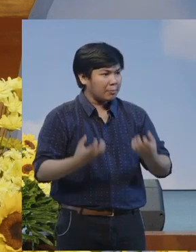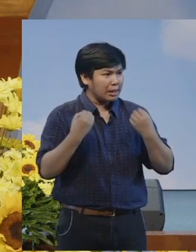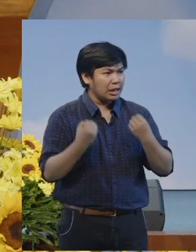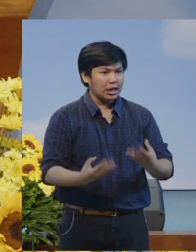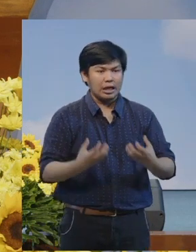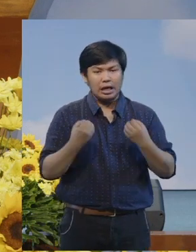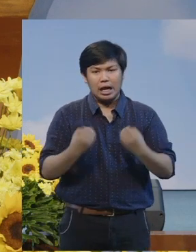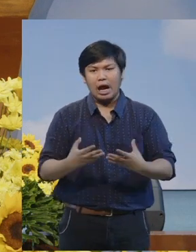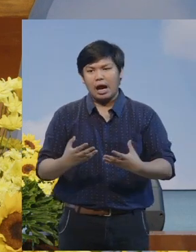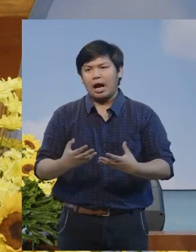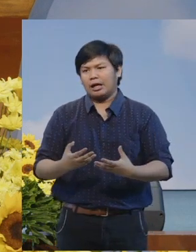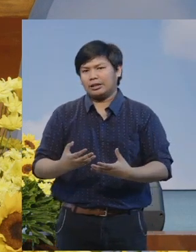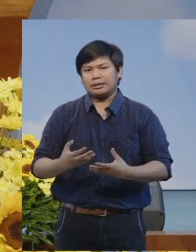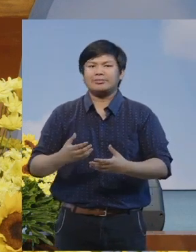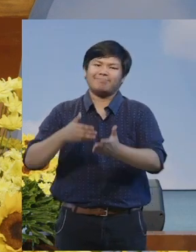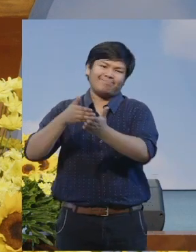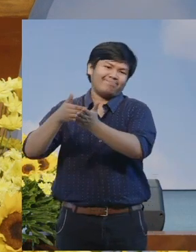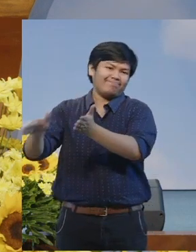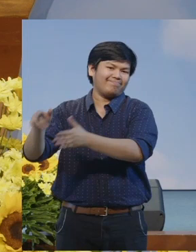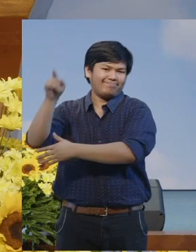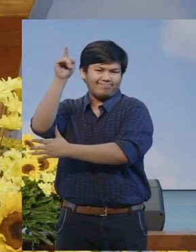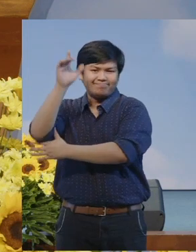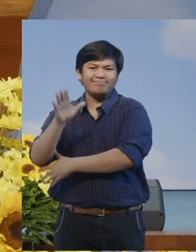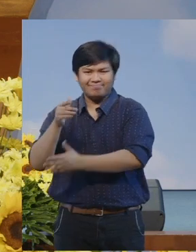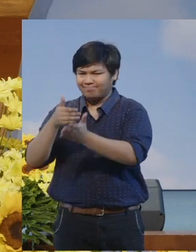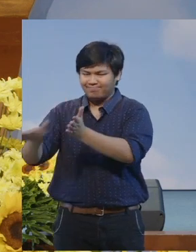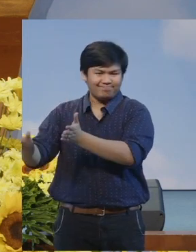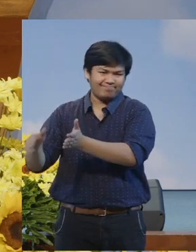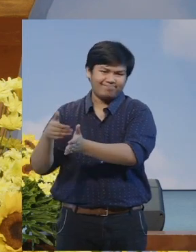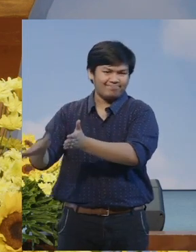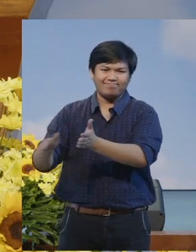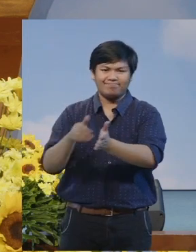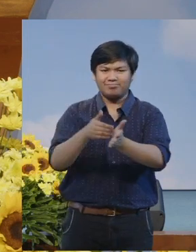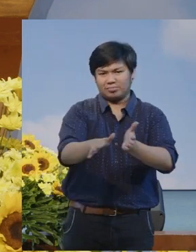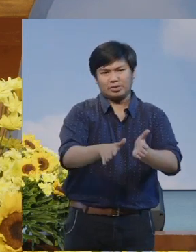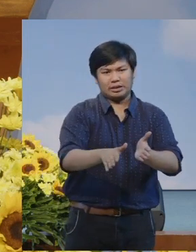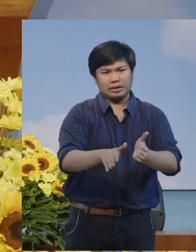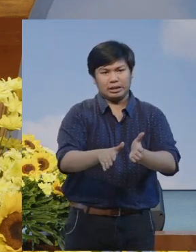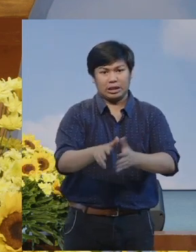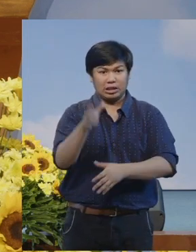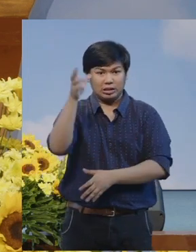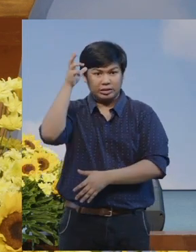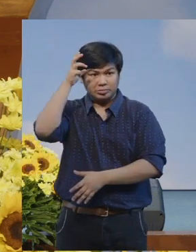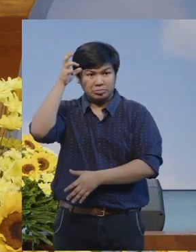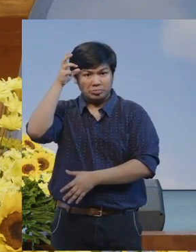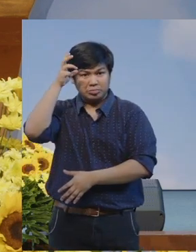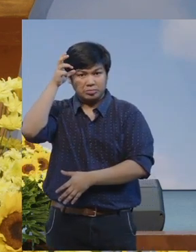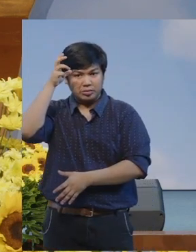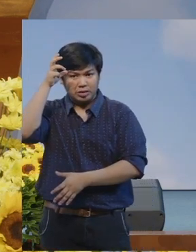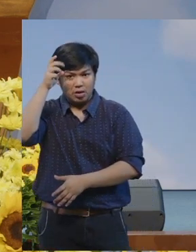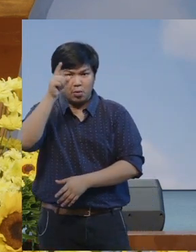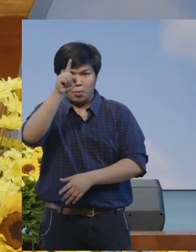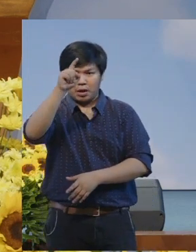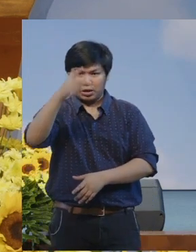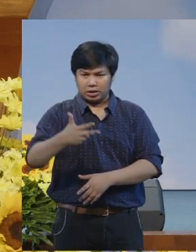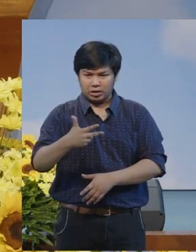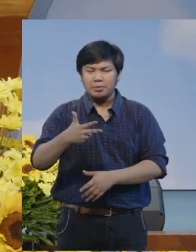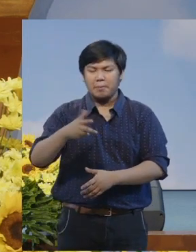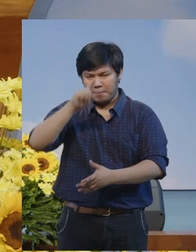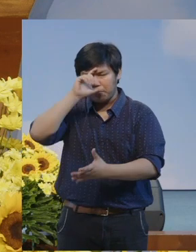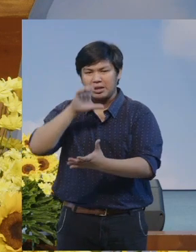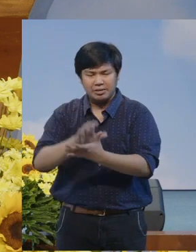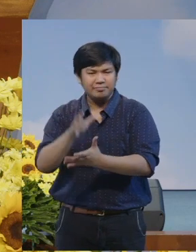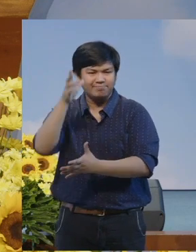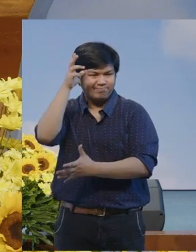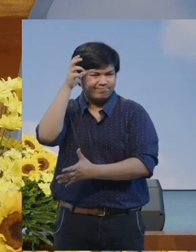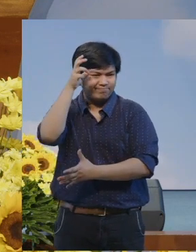sa pagpapalayas sa langit. Kinuha ni Satanas ang ikatlong bahagi ng mga anghel ng langit sa